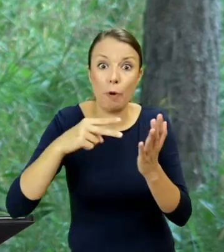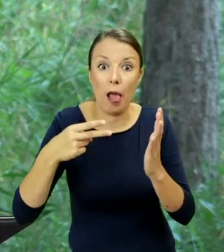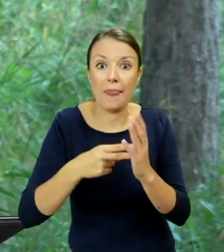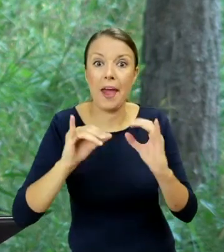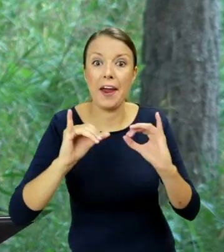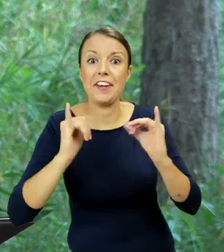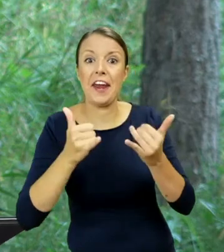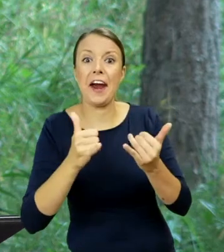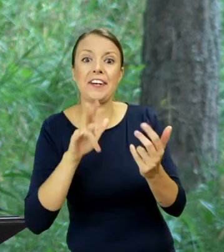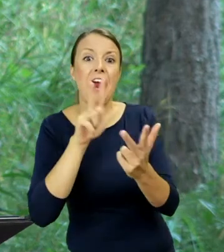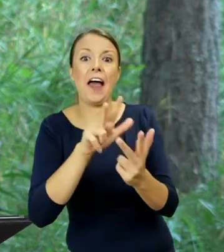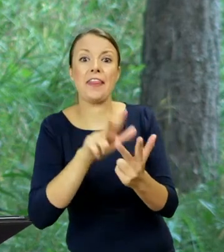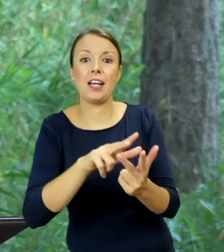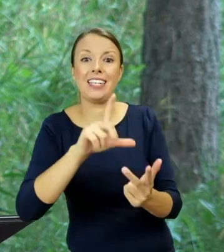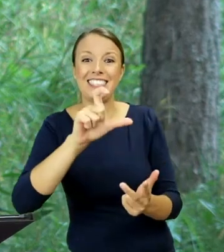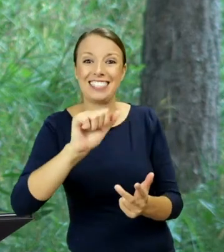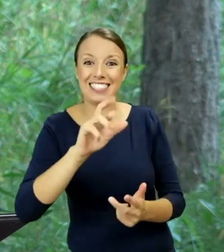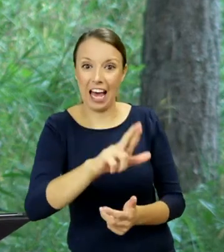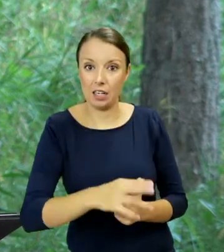który został